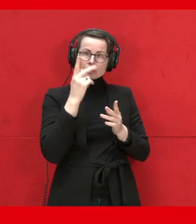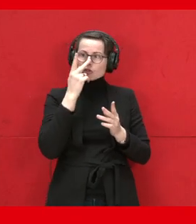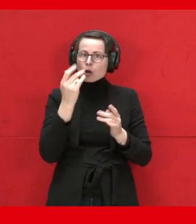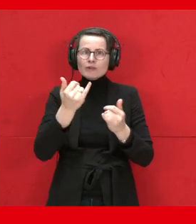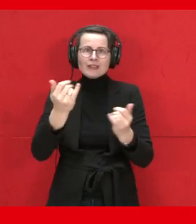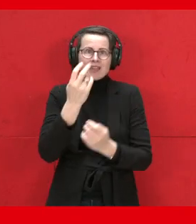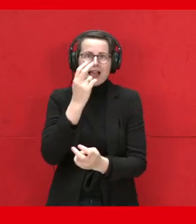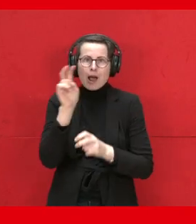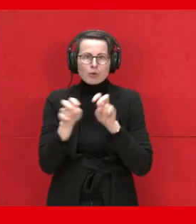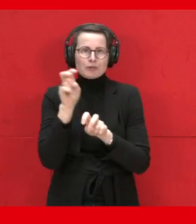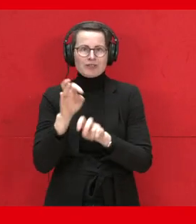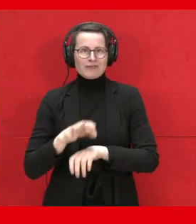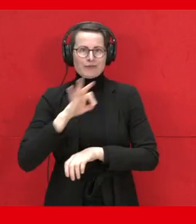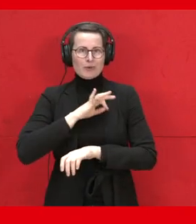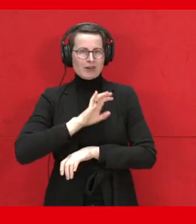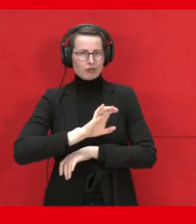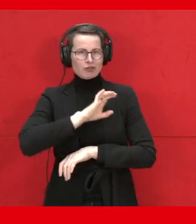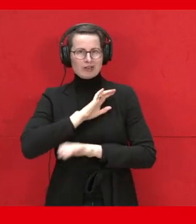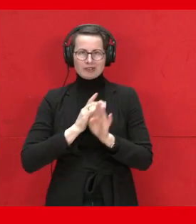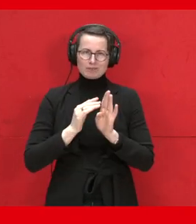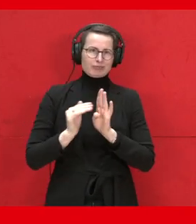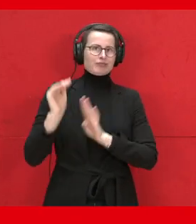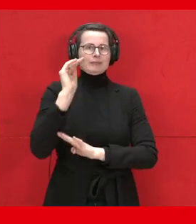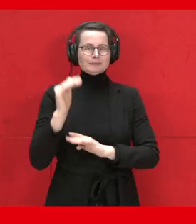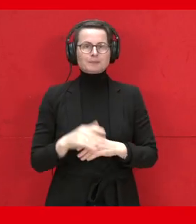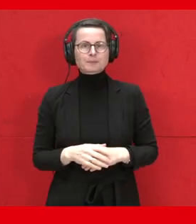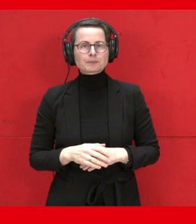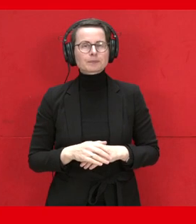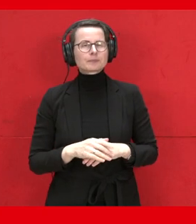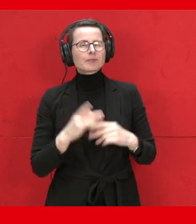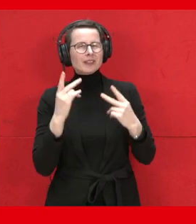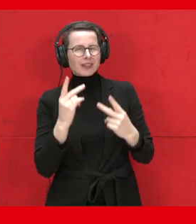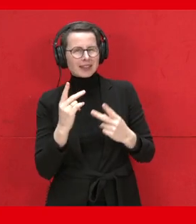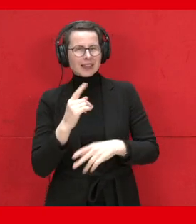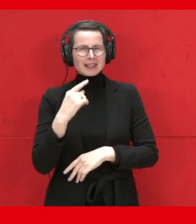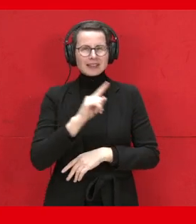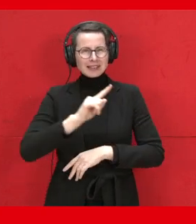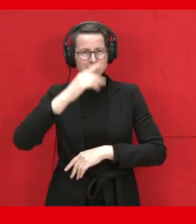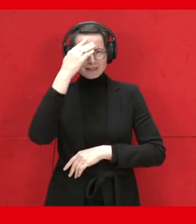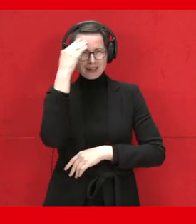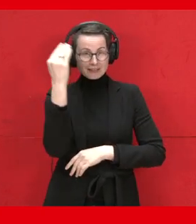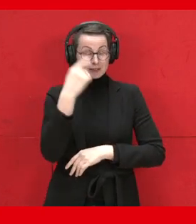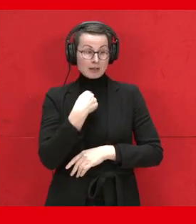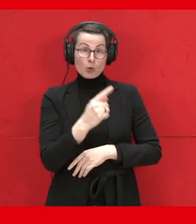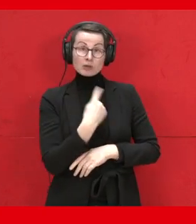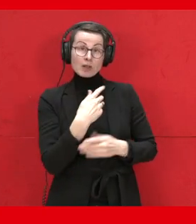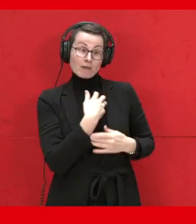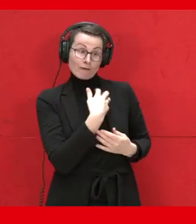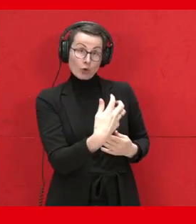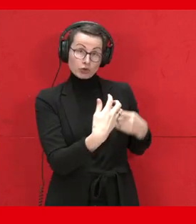bietet. Und ich glaube, das Wichtigste ist eben auch, dass wir dabei nicht vergessen, dass unser Wohlstand nicht basieren